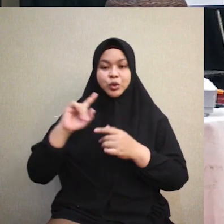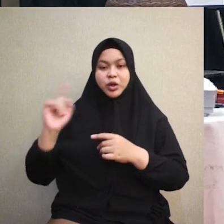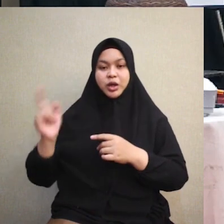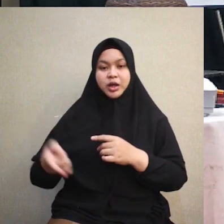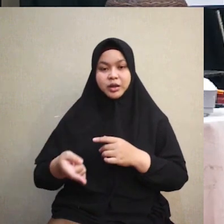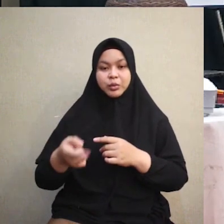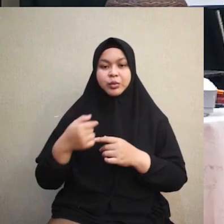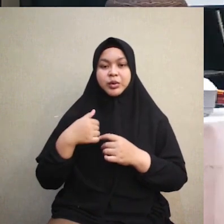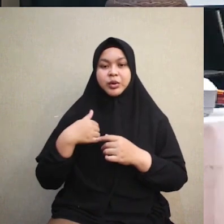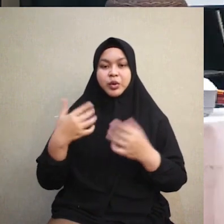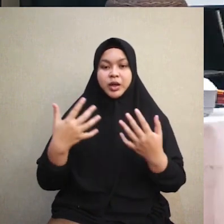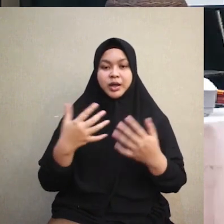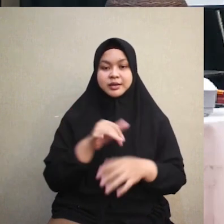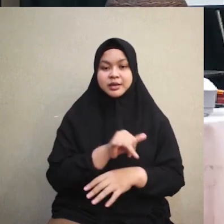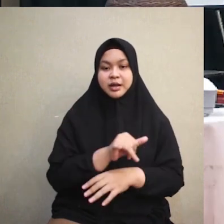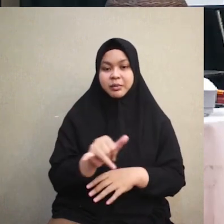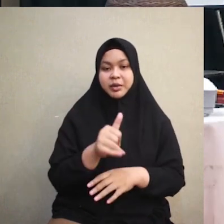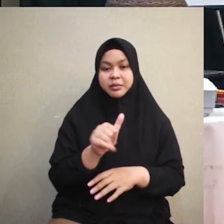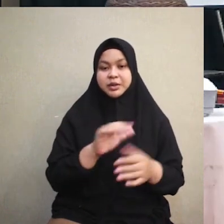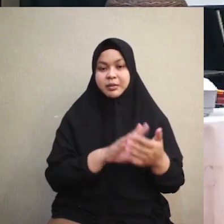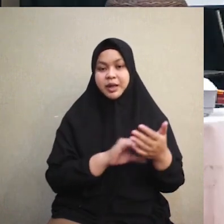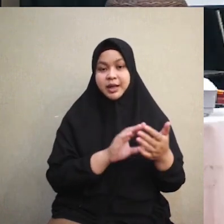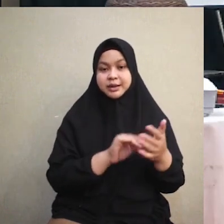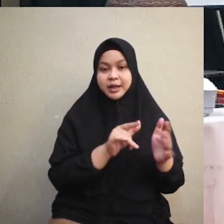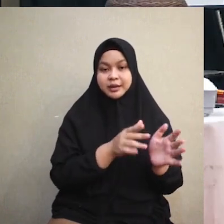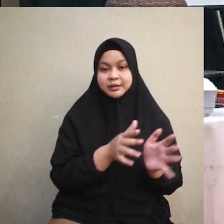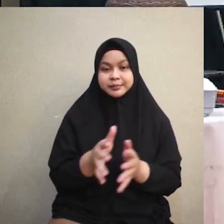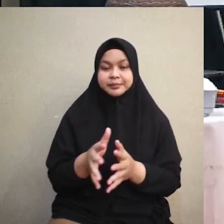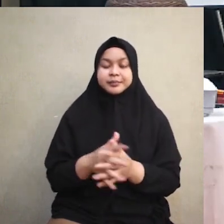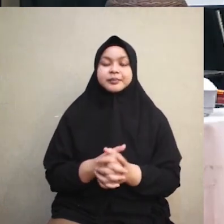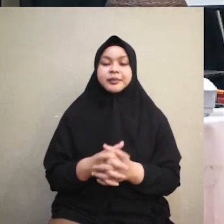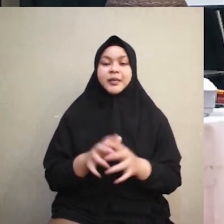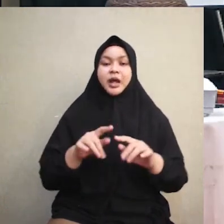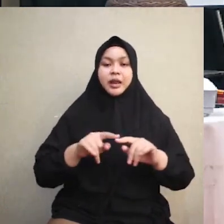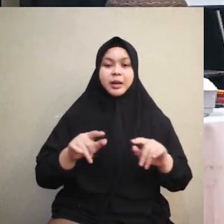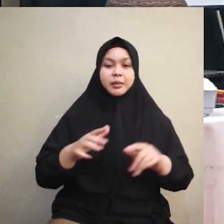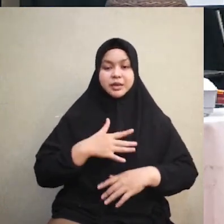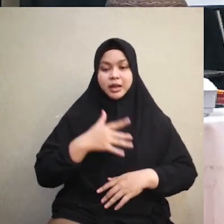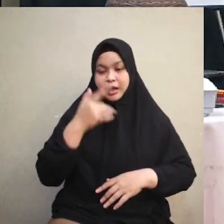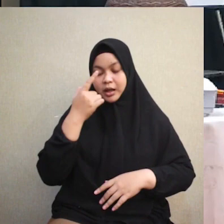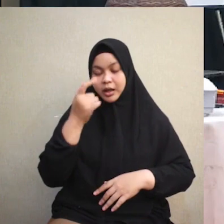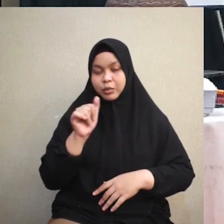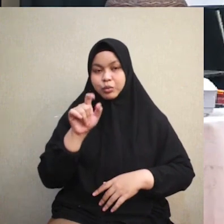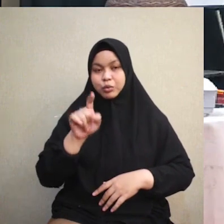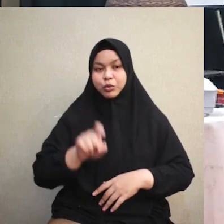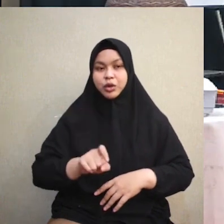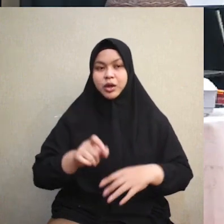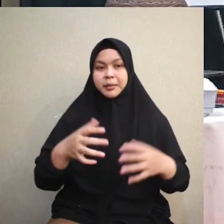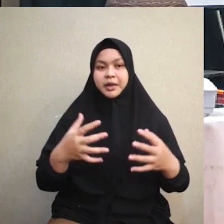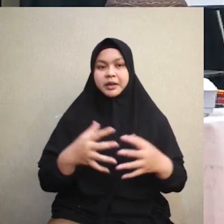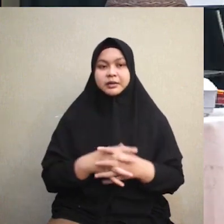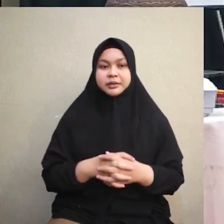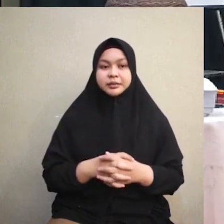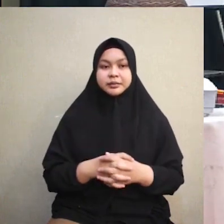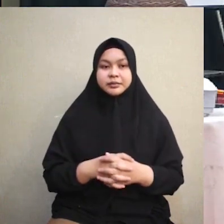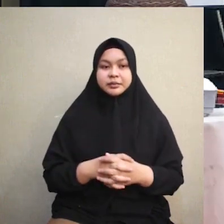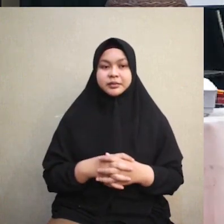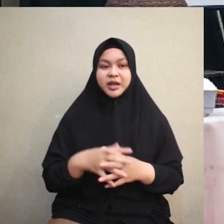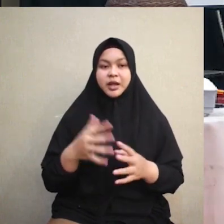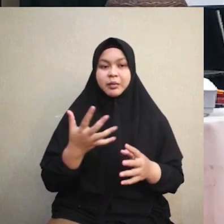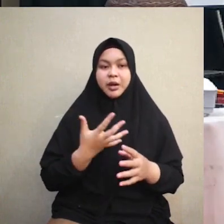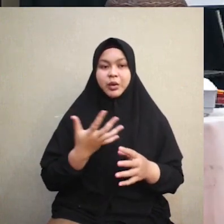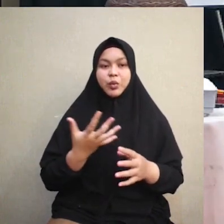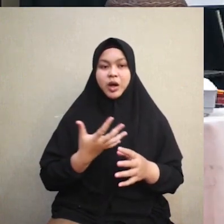hal yang sama ya untuk belajar gitu kan untuk belajar cuman sekali lagi kan ini butuh ini ya butuh kemauan